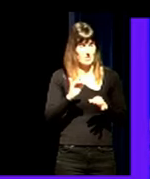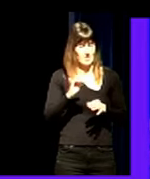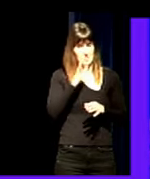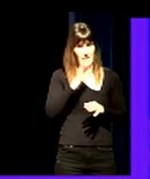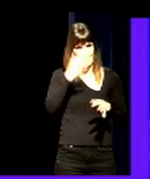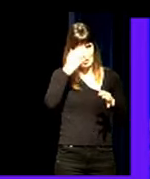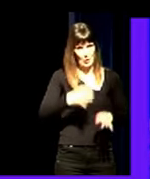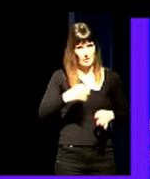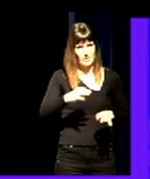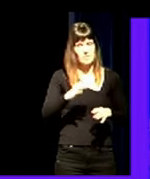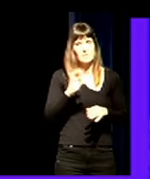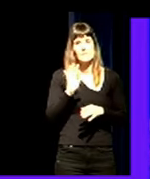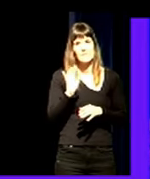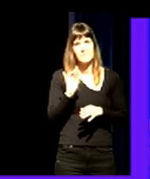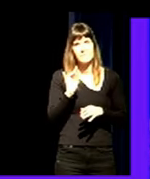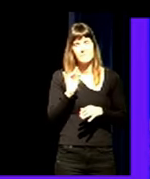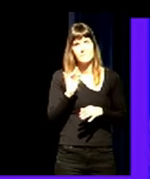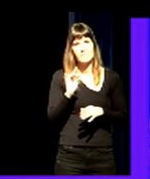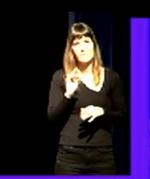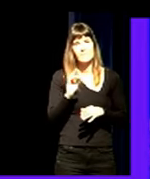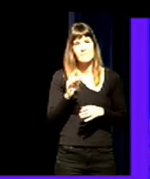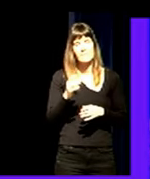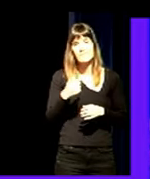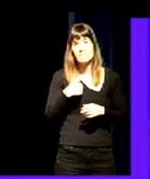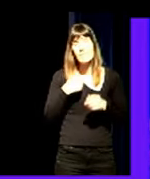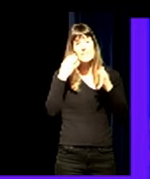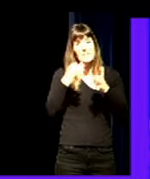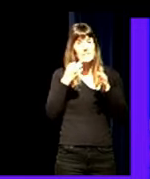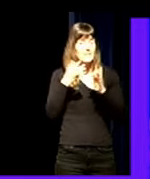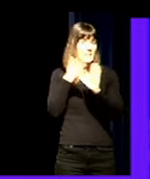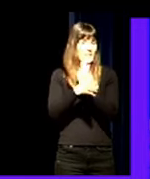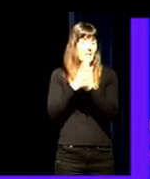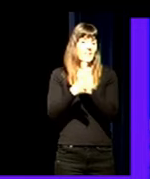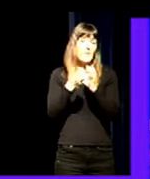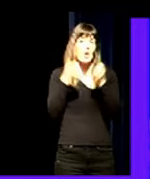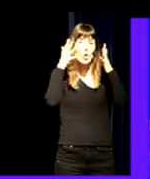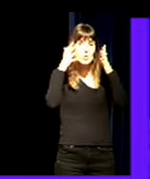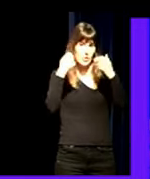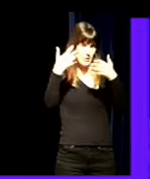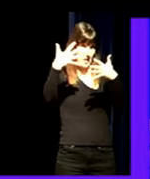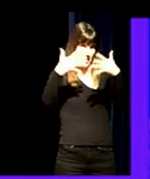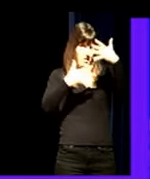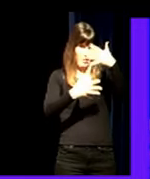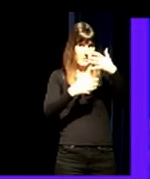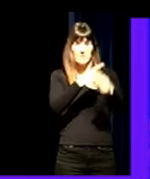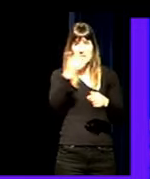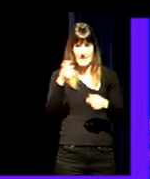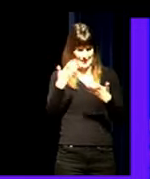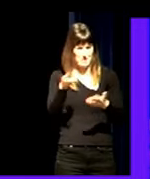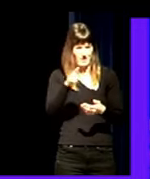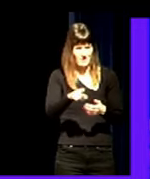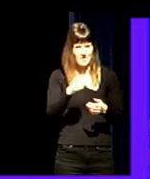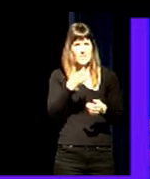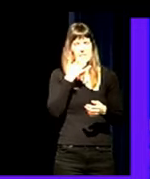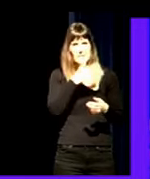jadanik, badako hau ez da, nipet egiten eta llegaz, dekalogo bat. Eta egin, aldezak eusko dekalogo bat, eta hori, dekalogo hori, ipini, ez da,